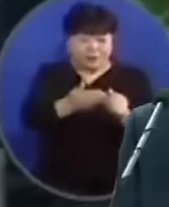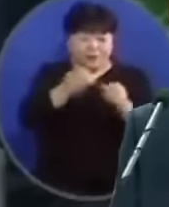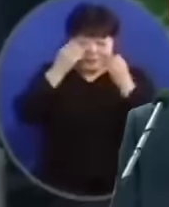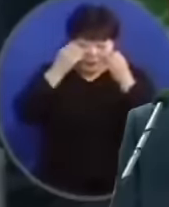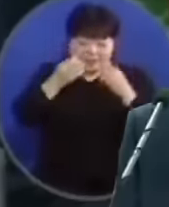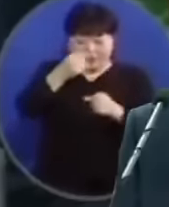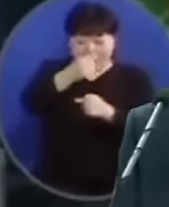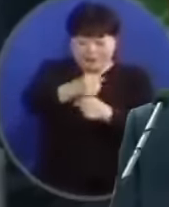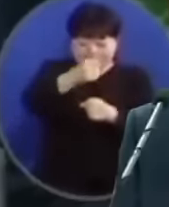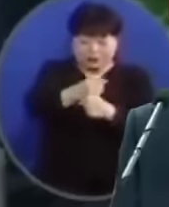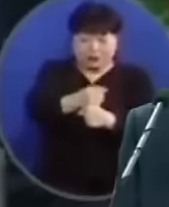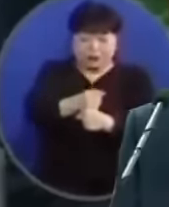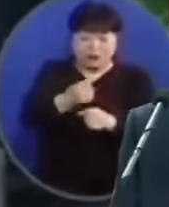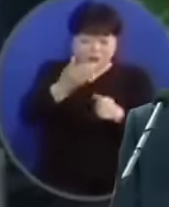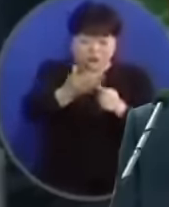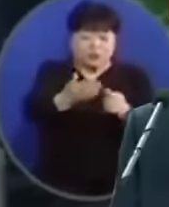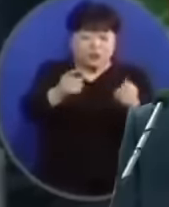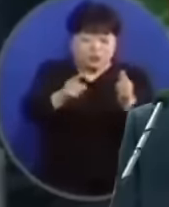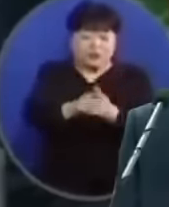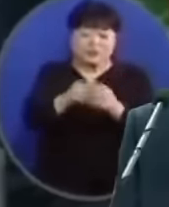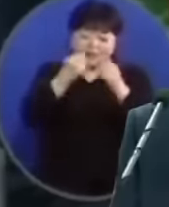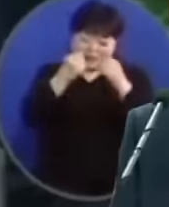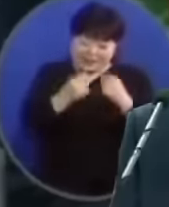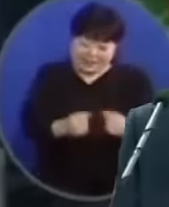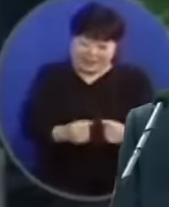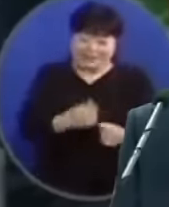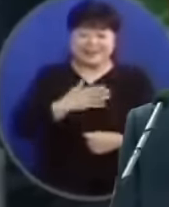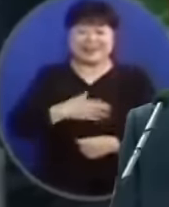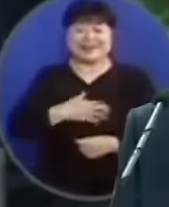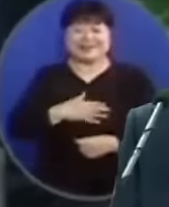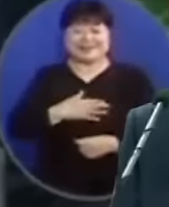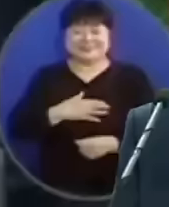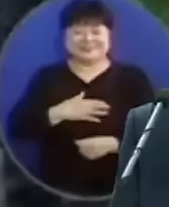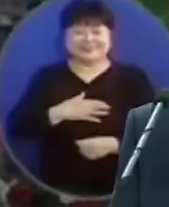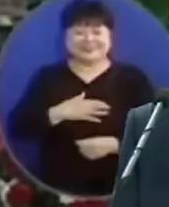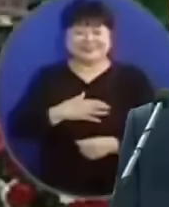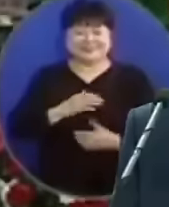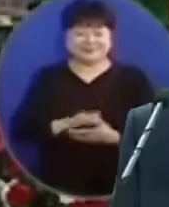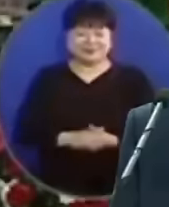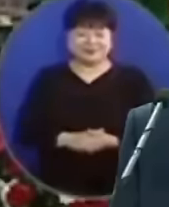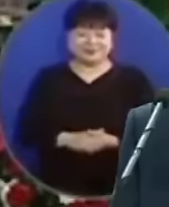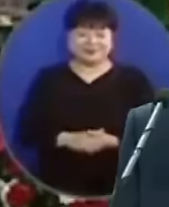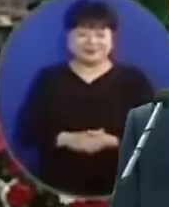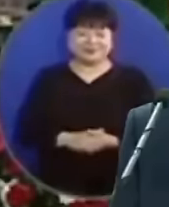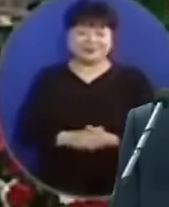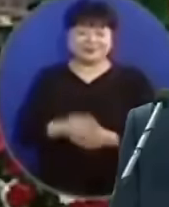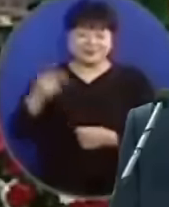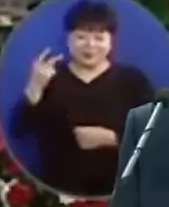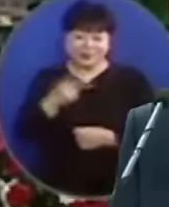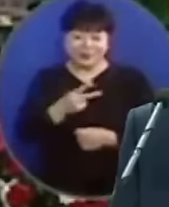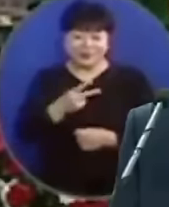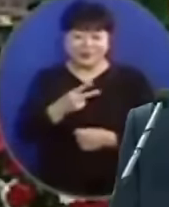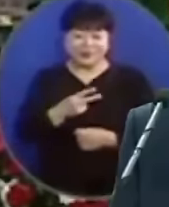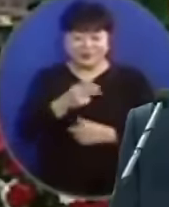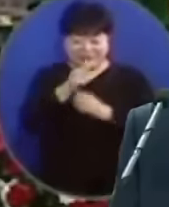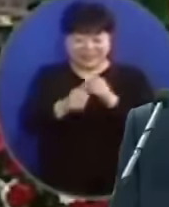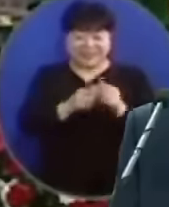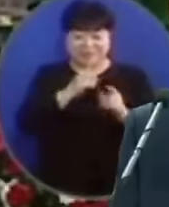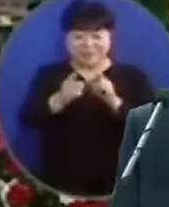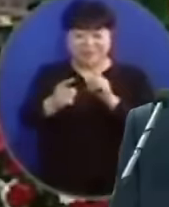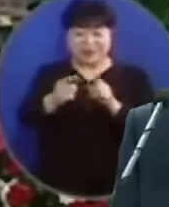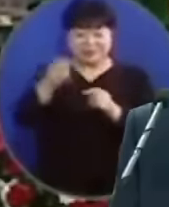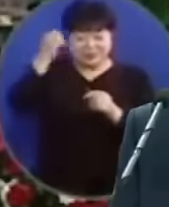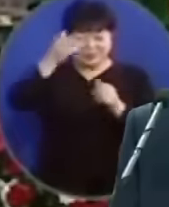새로운 창조를 가지기 위해서 계신다는 것을 알아야 되는 것입니다. 그리고 우리는 하나님의